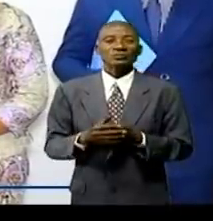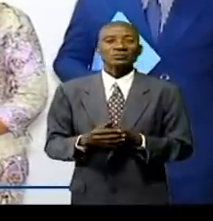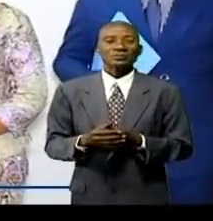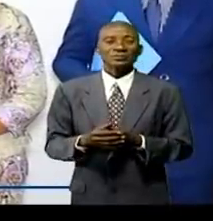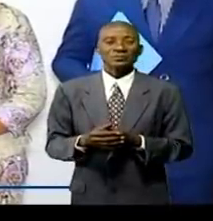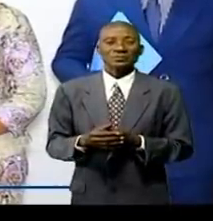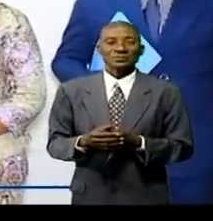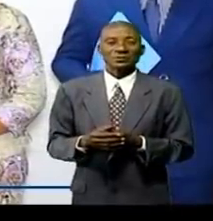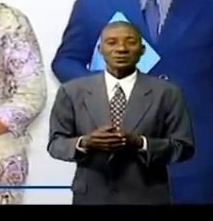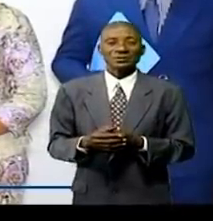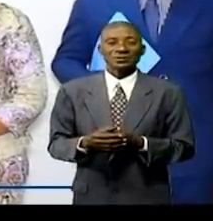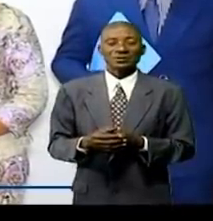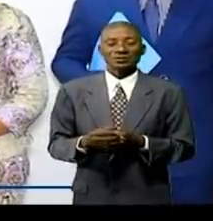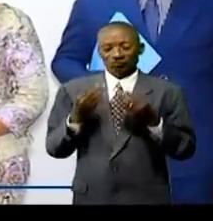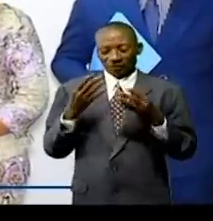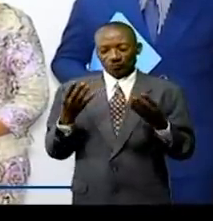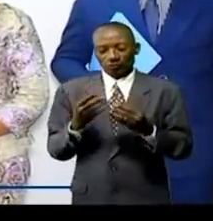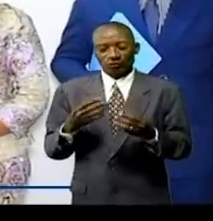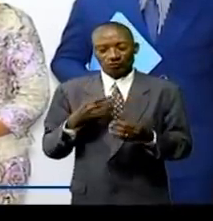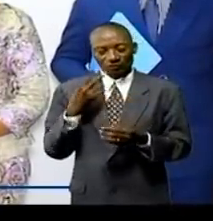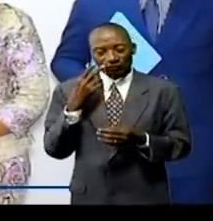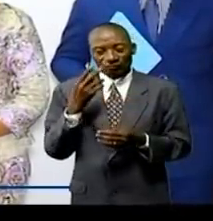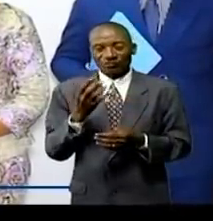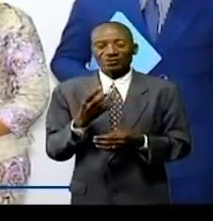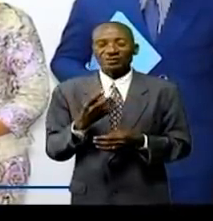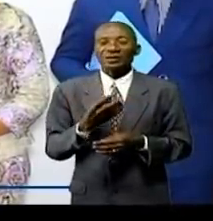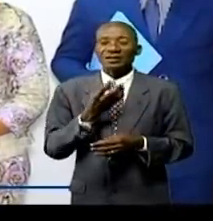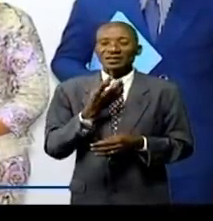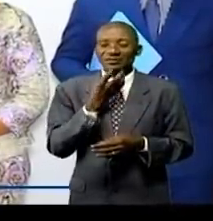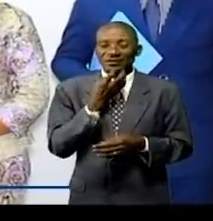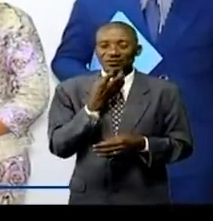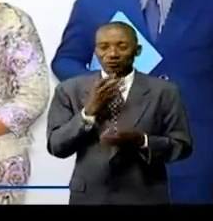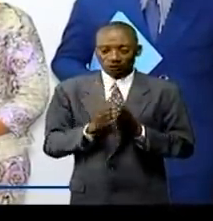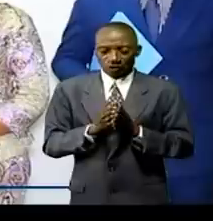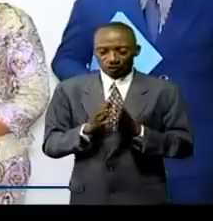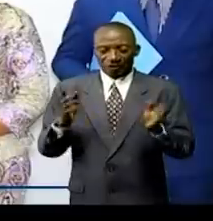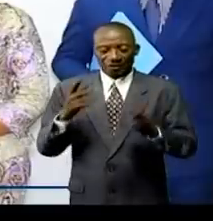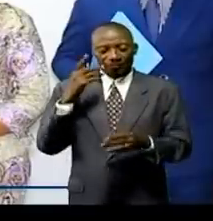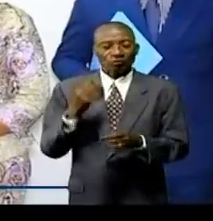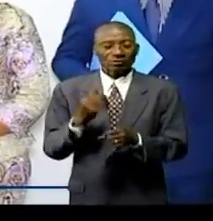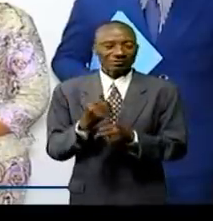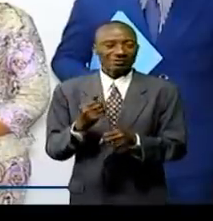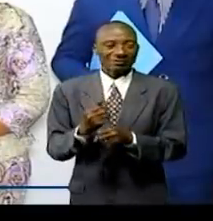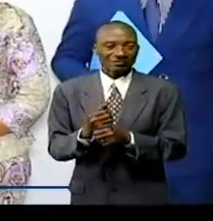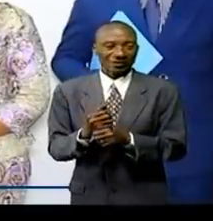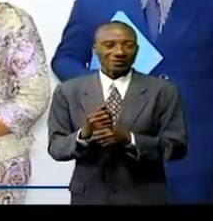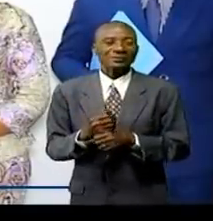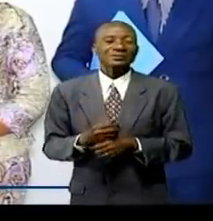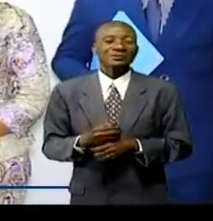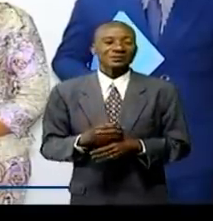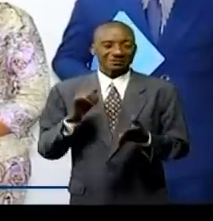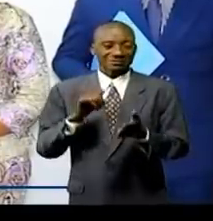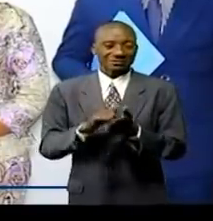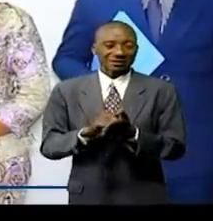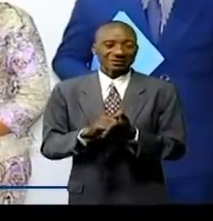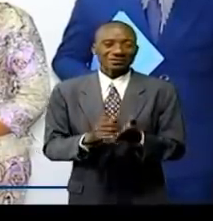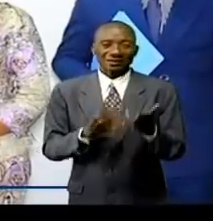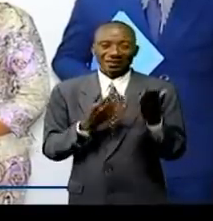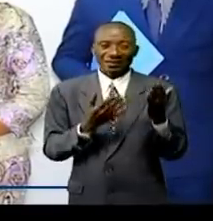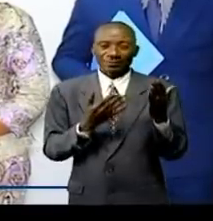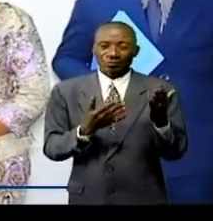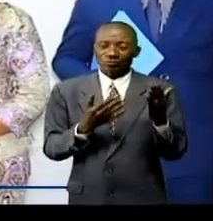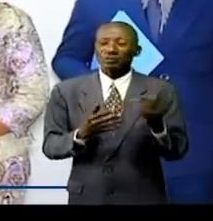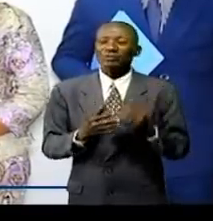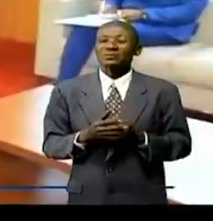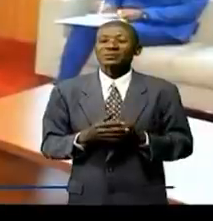du travail. Ce qui s'y s'est fait, ce qui s'y s'est réalisé, sera un pas important pour la mise en place d'un état de